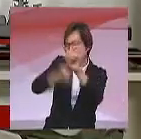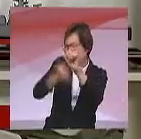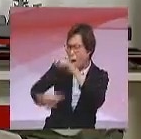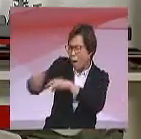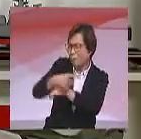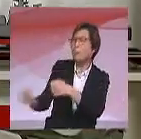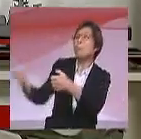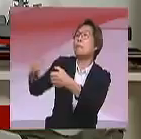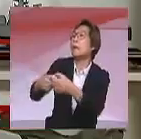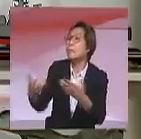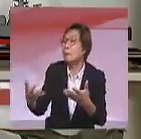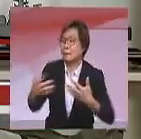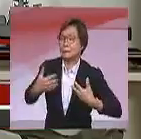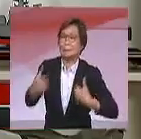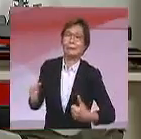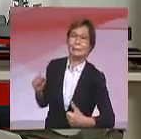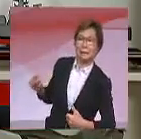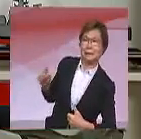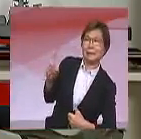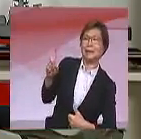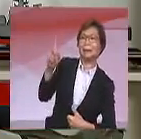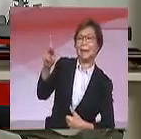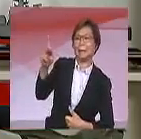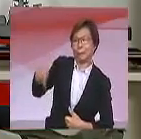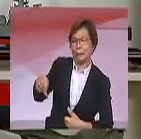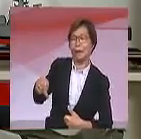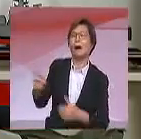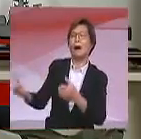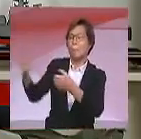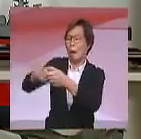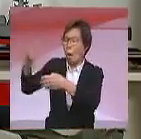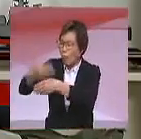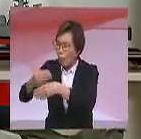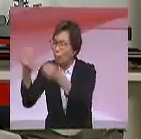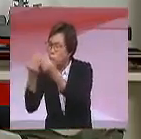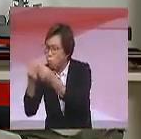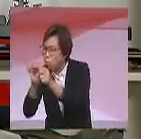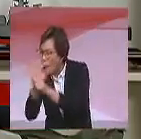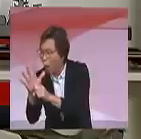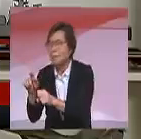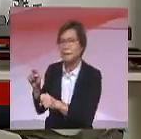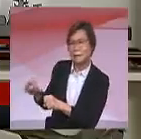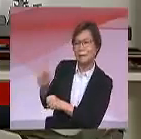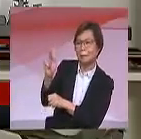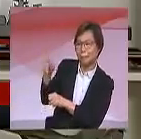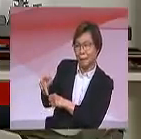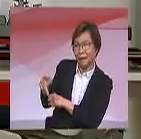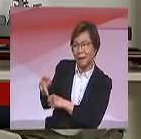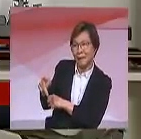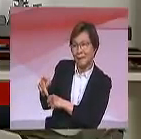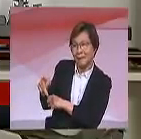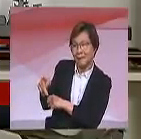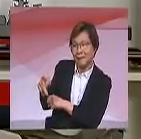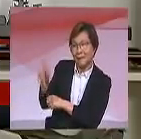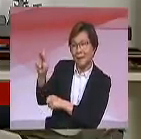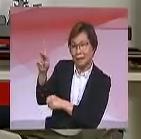juga yang melibatkan kesihatan. Hari kuarantin, berapa kes dan sebagainya. Dan saya melibatkan